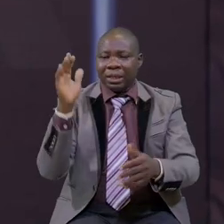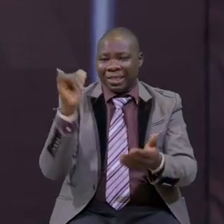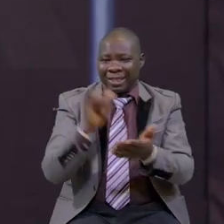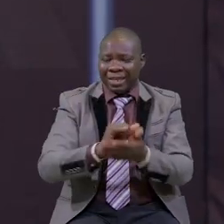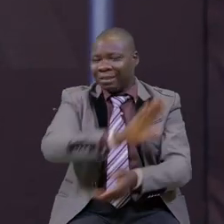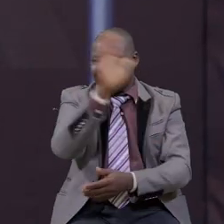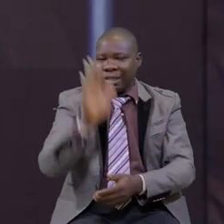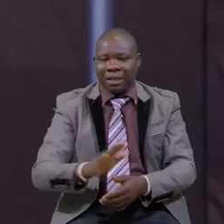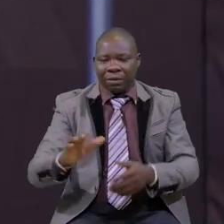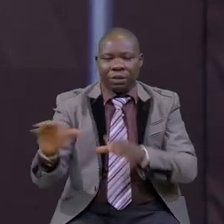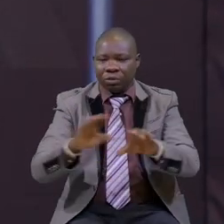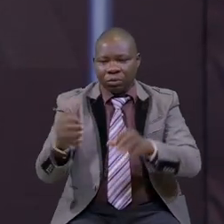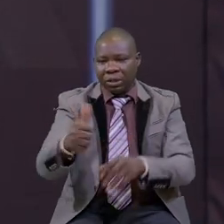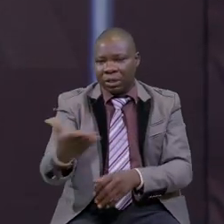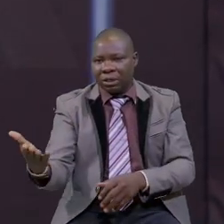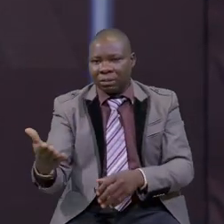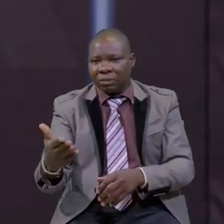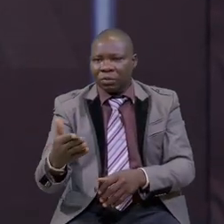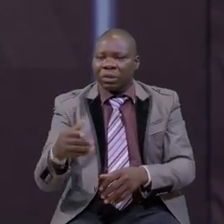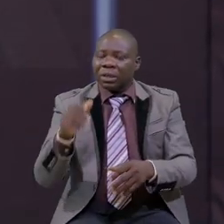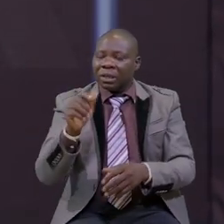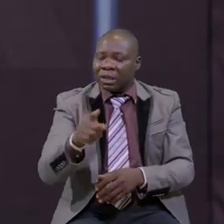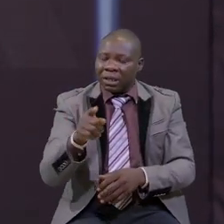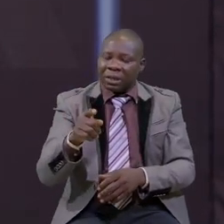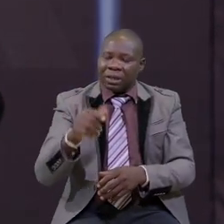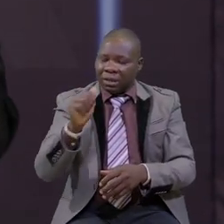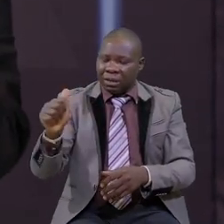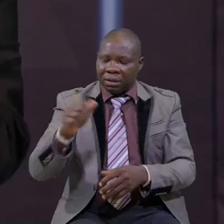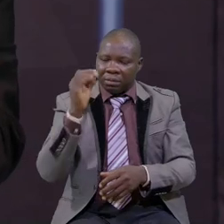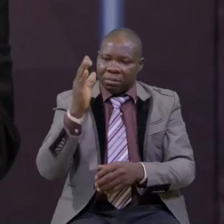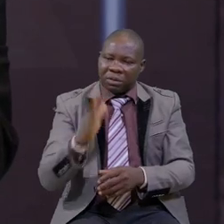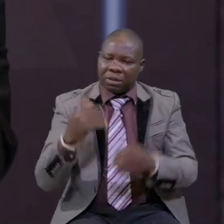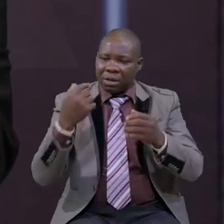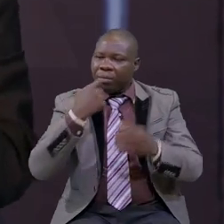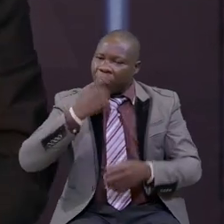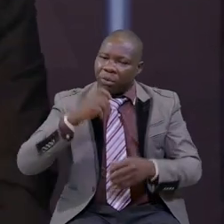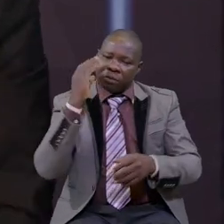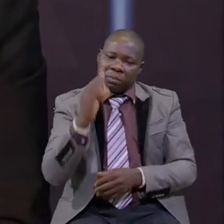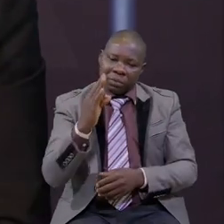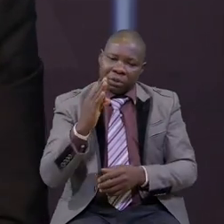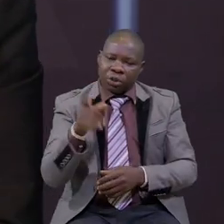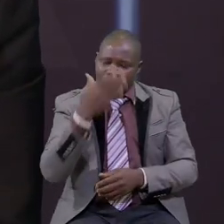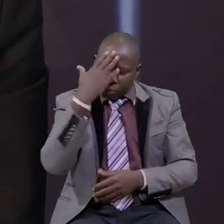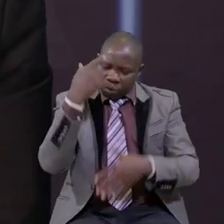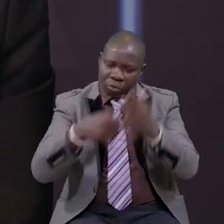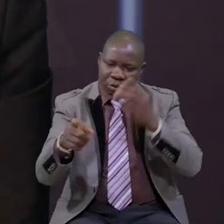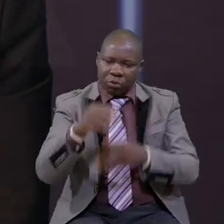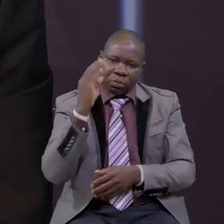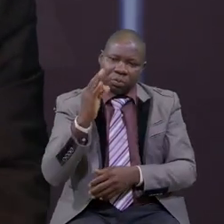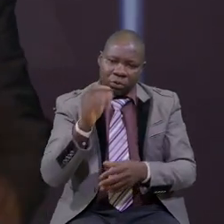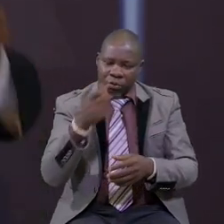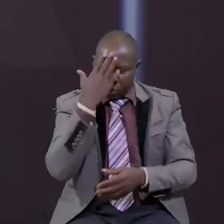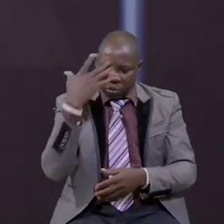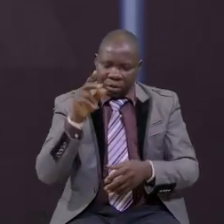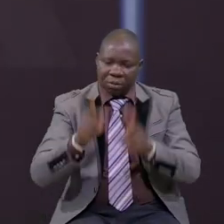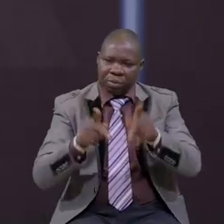doit prêcher et tu dois avoir ce que tu prêches aux gens. Tu dois connaître ce que tu prêches. Tu dois connaître ceux,